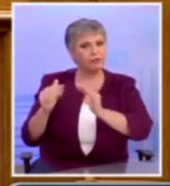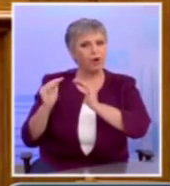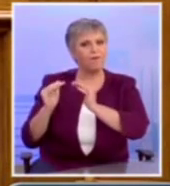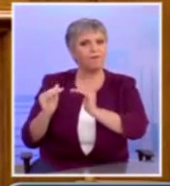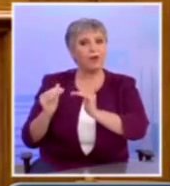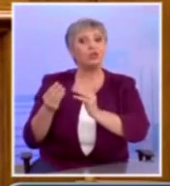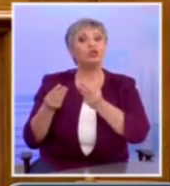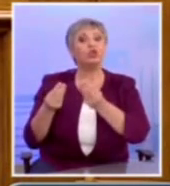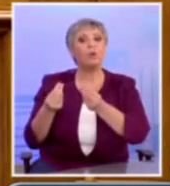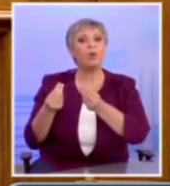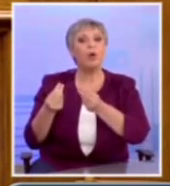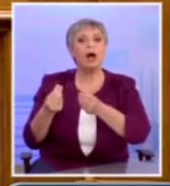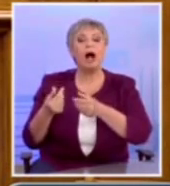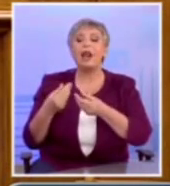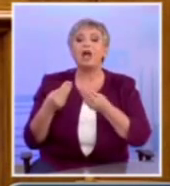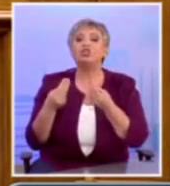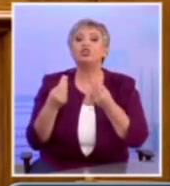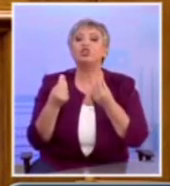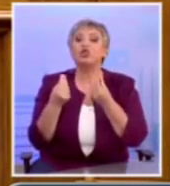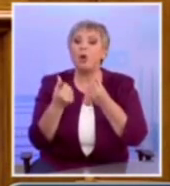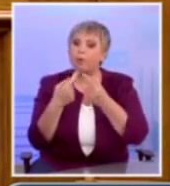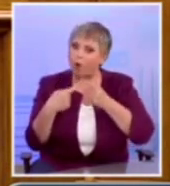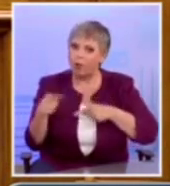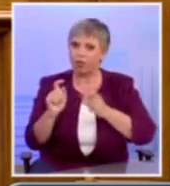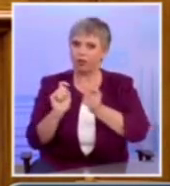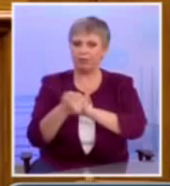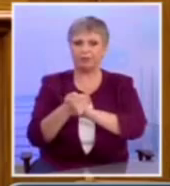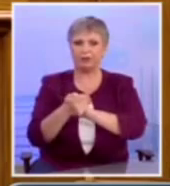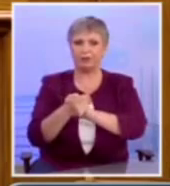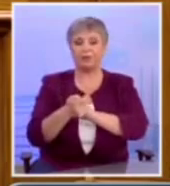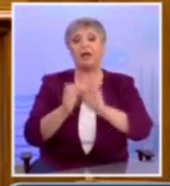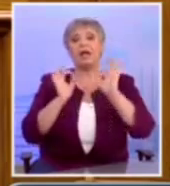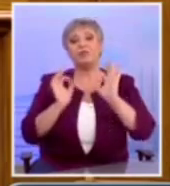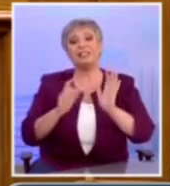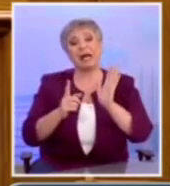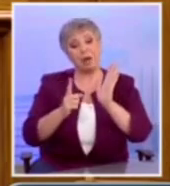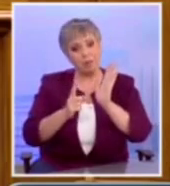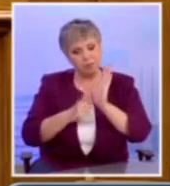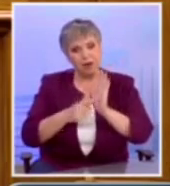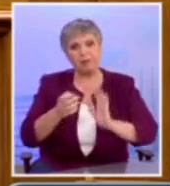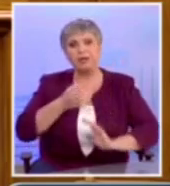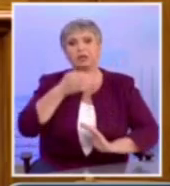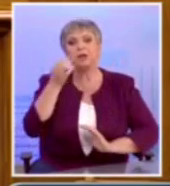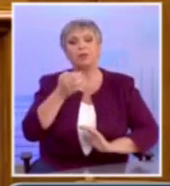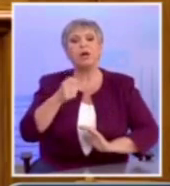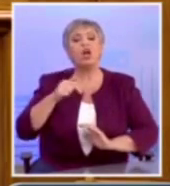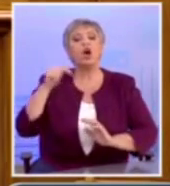πορεία. Πάντως δεν μπορούμε να κρύψουμε ότι αυτά τα μέτρα έχουν ηφαισιακή